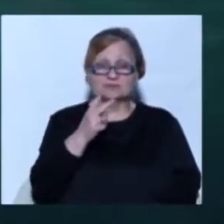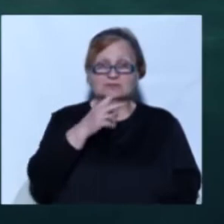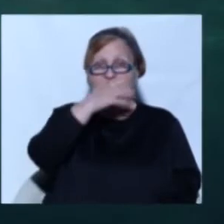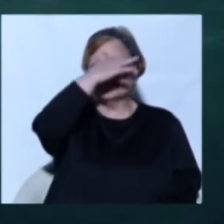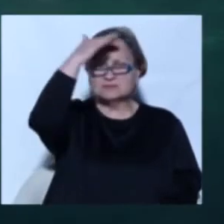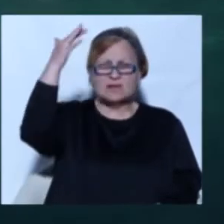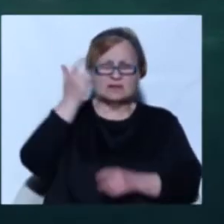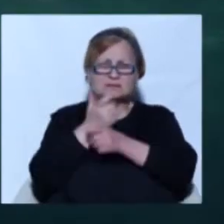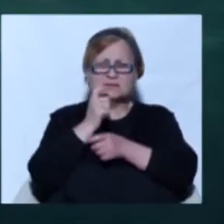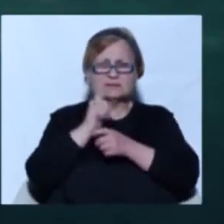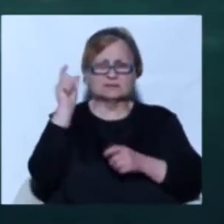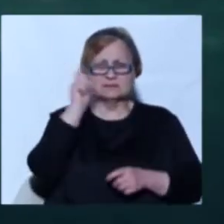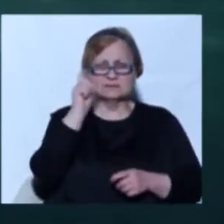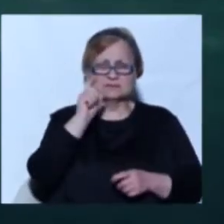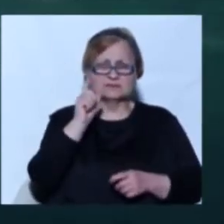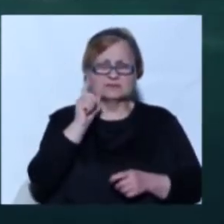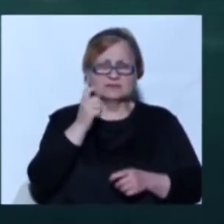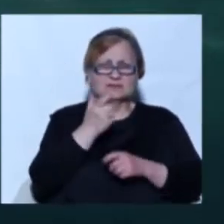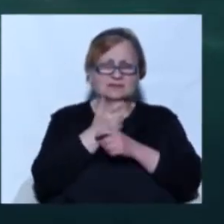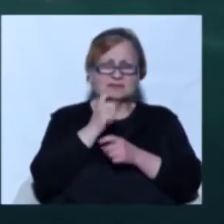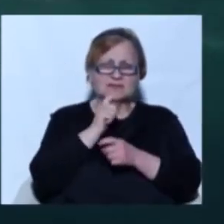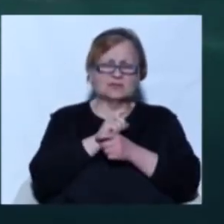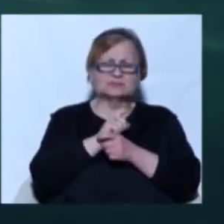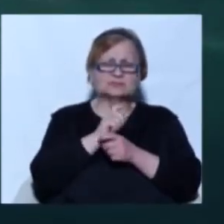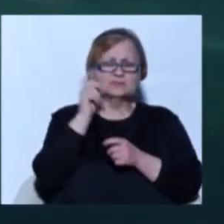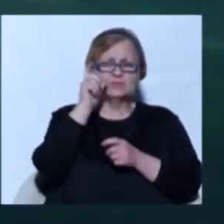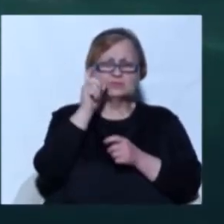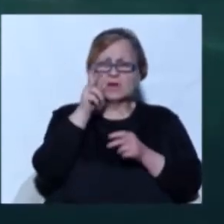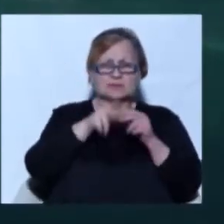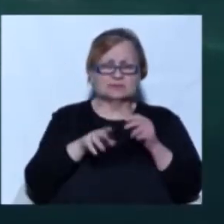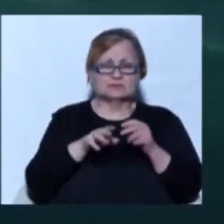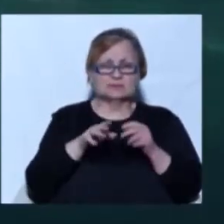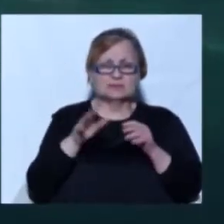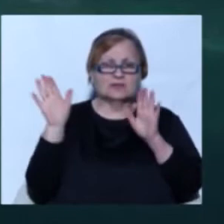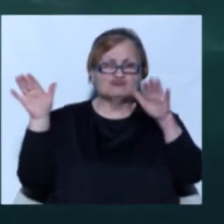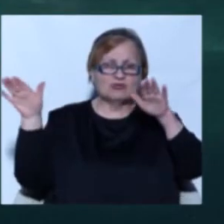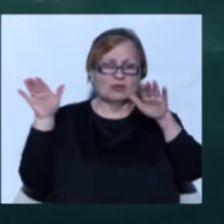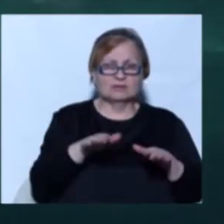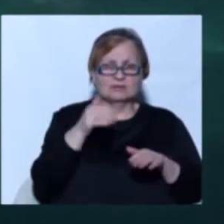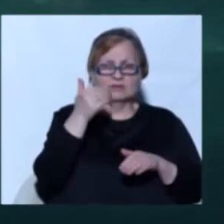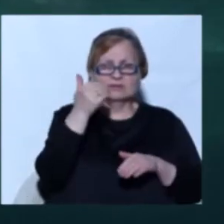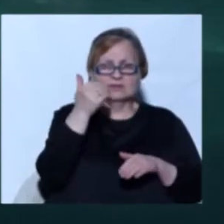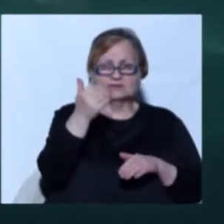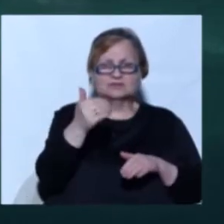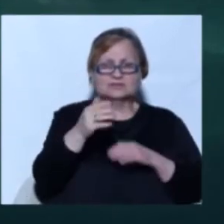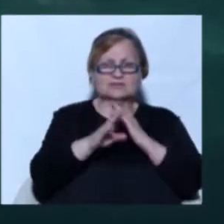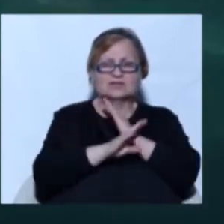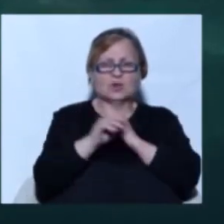ძალიან ლურჯი, ძალიან ლურჯი და უსაბამო. ჩამოფრინდები შენს ლურჯ